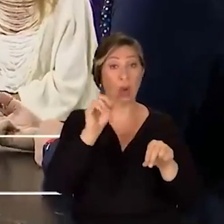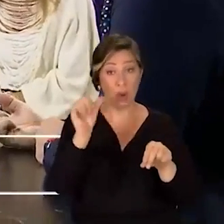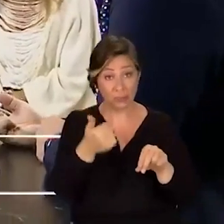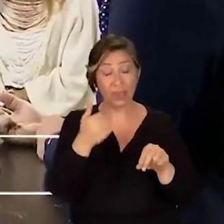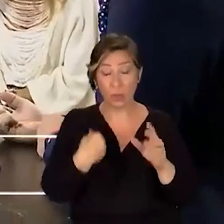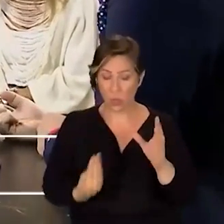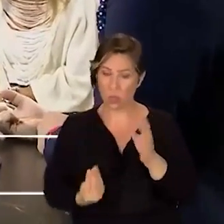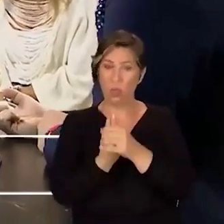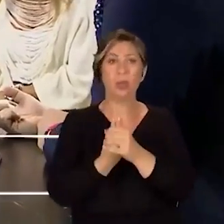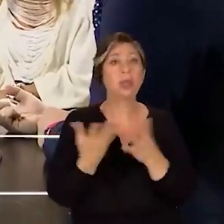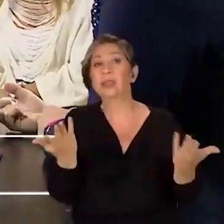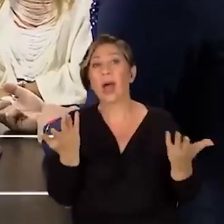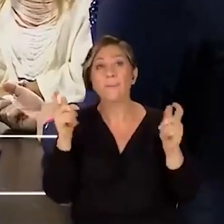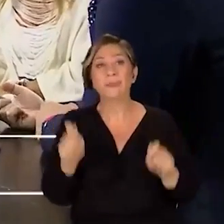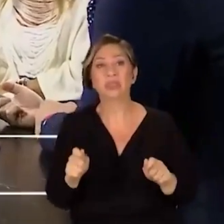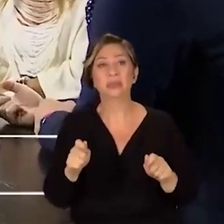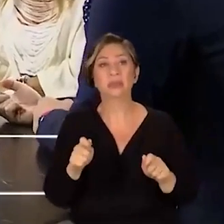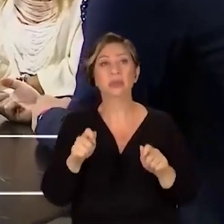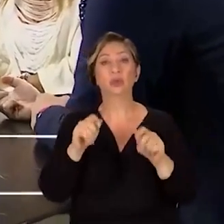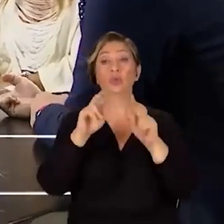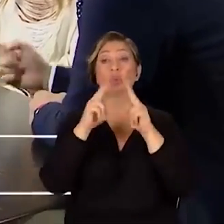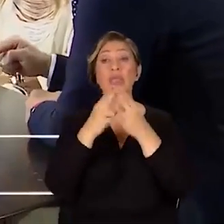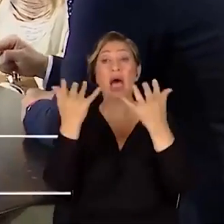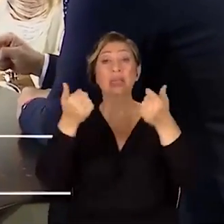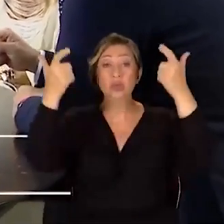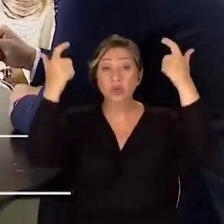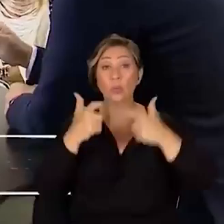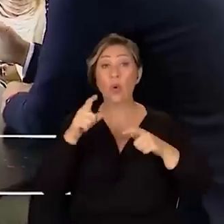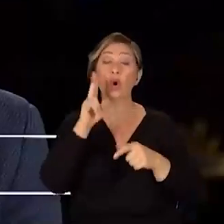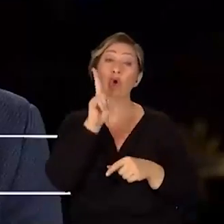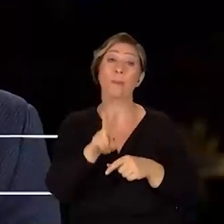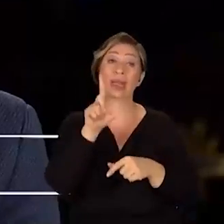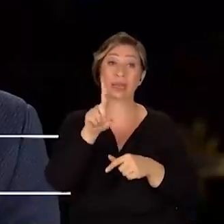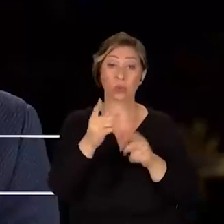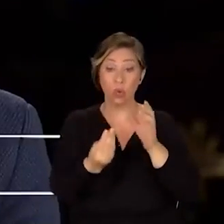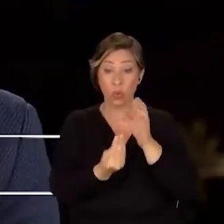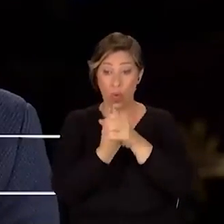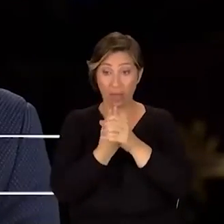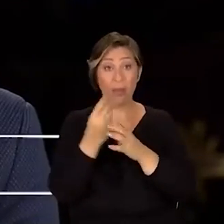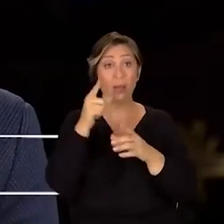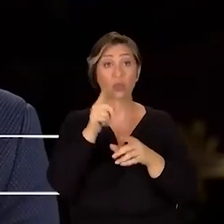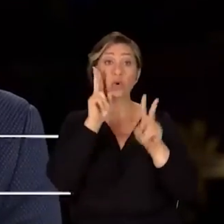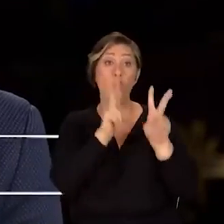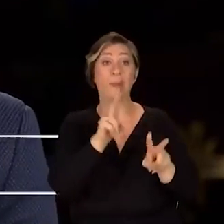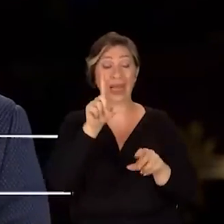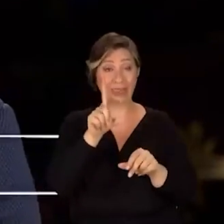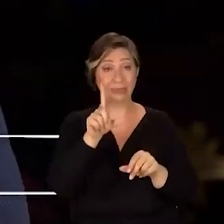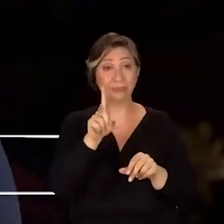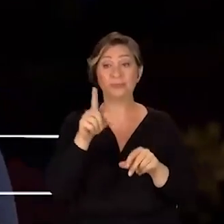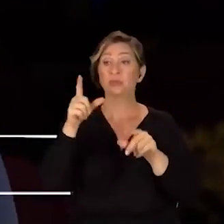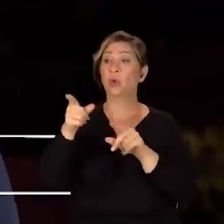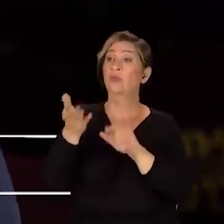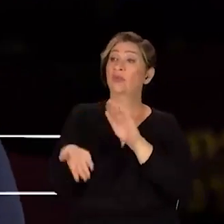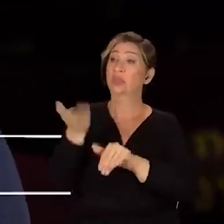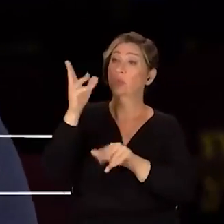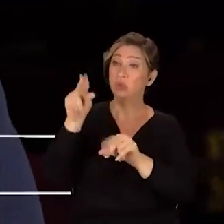İnsanı uyandıran şey dünyada aldığı sorumluluklar. O tarafı görmek lazım. Uyanmayla ilgili kısmı böyle görmek lazım. Yani Da Vinci bir saat fazla